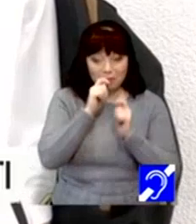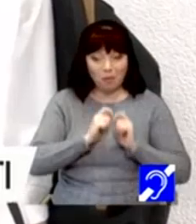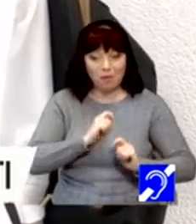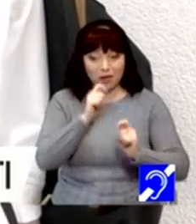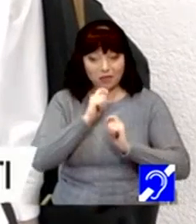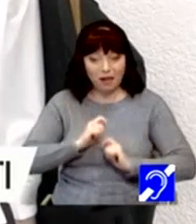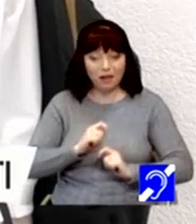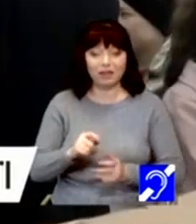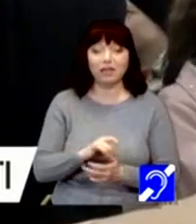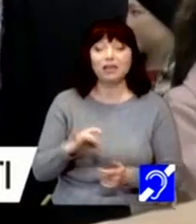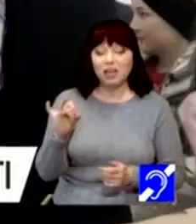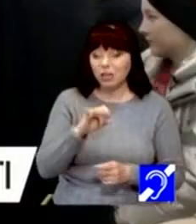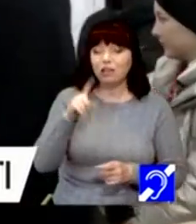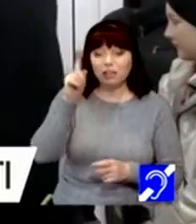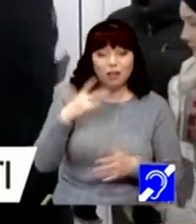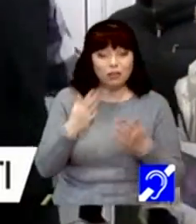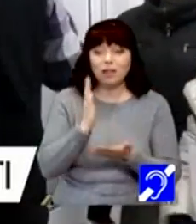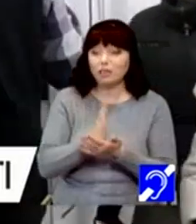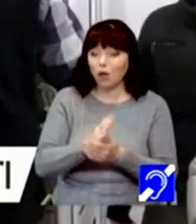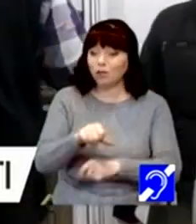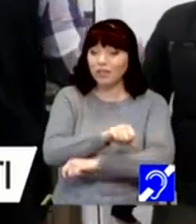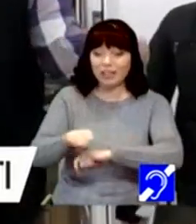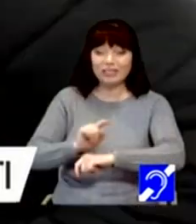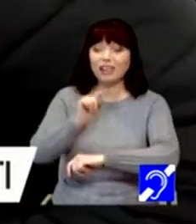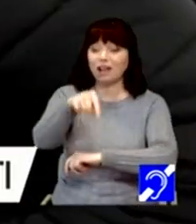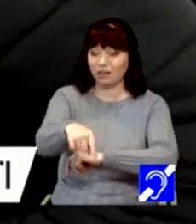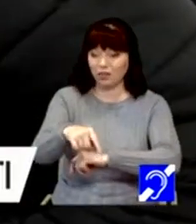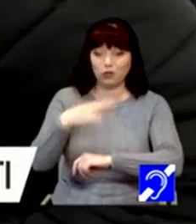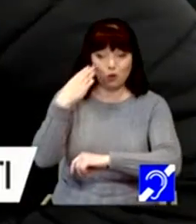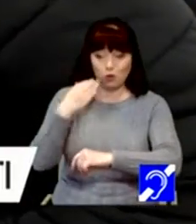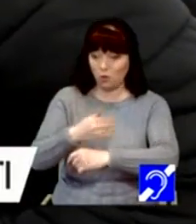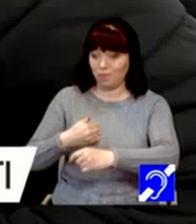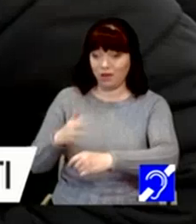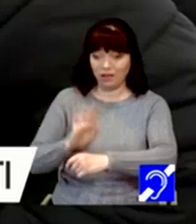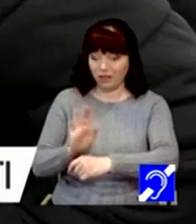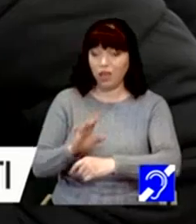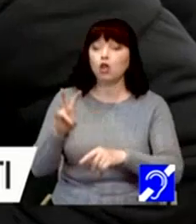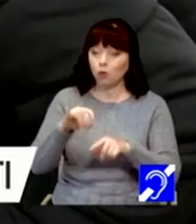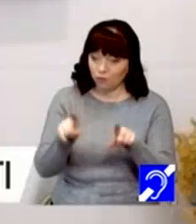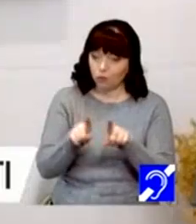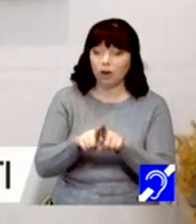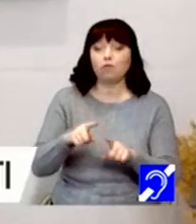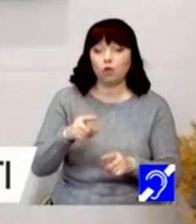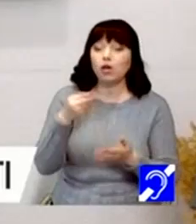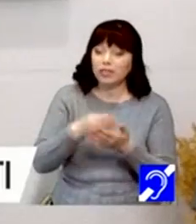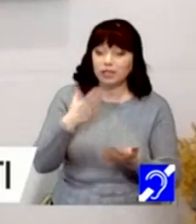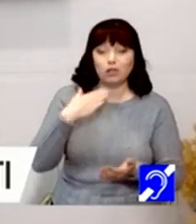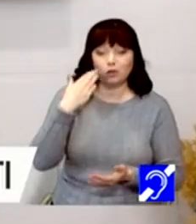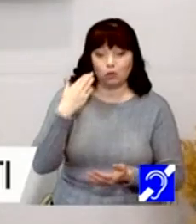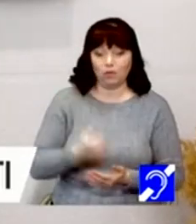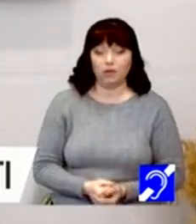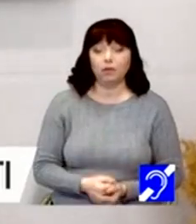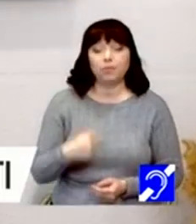că deși se află în afara granițelor României își fac temă pentru acasă cu dragoste față de valorile românești nu se mentin